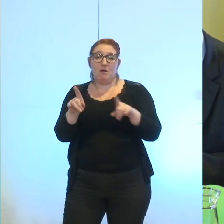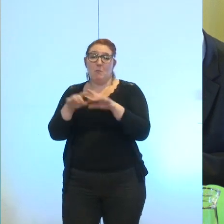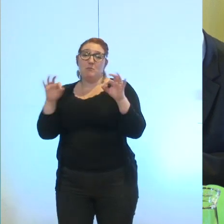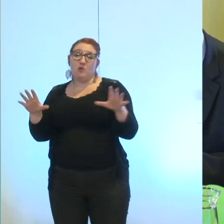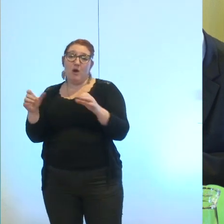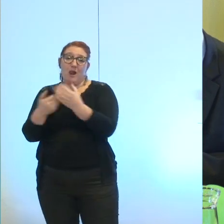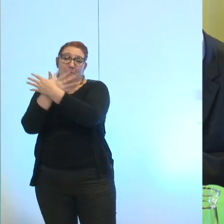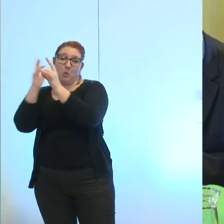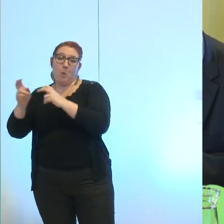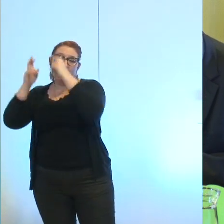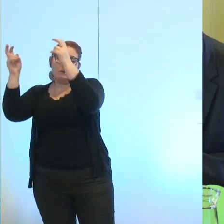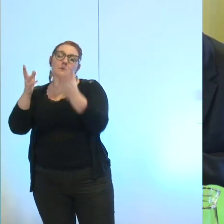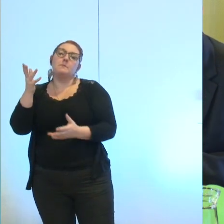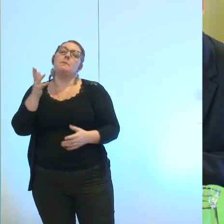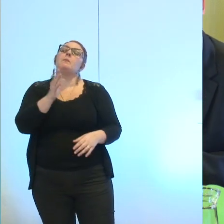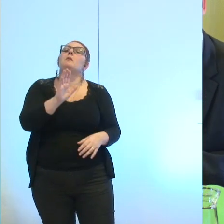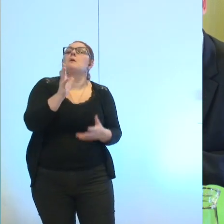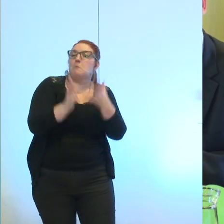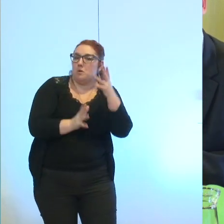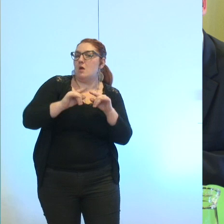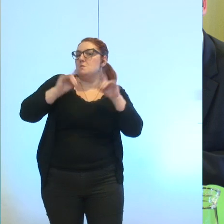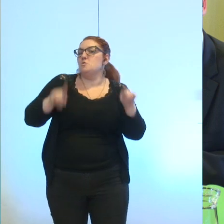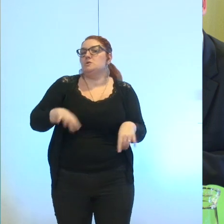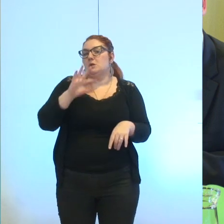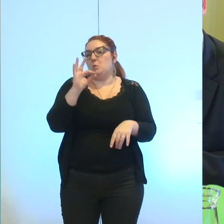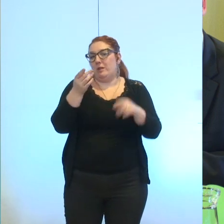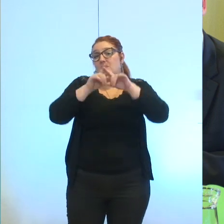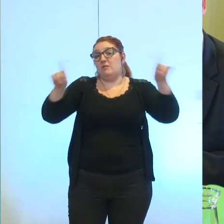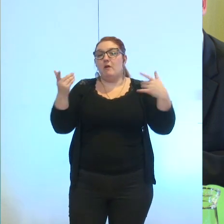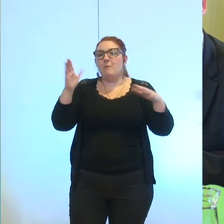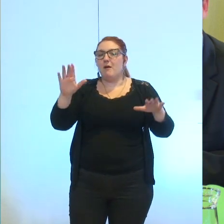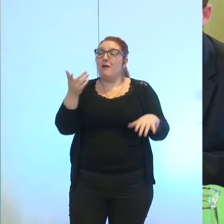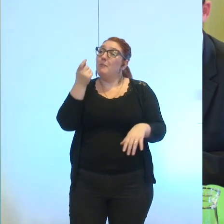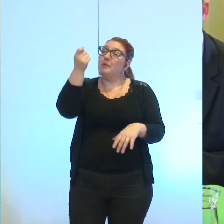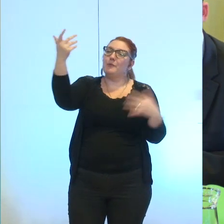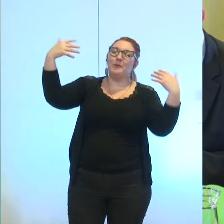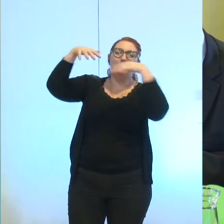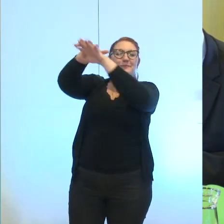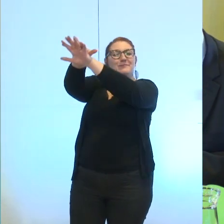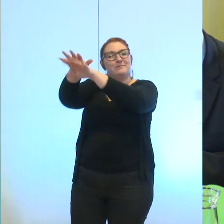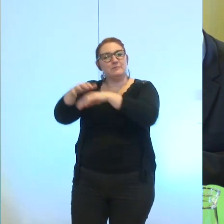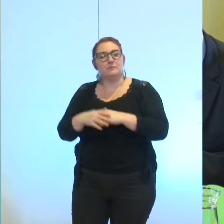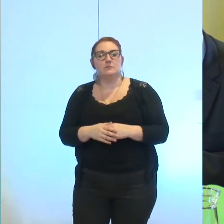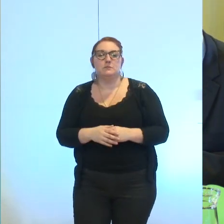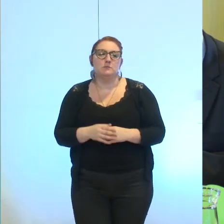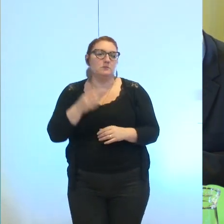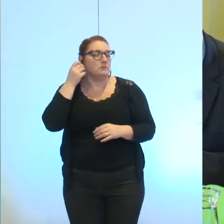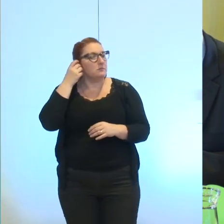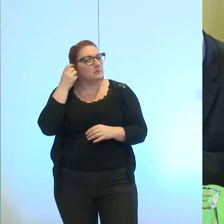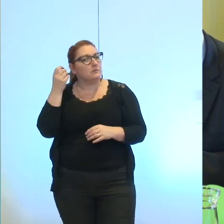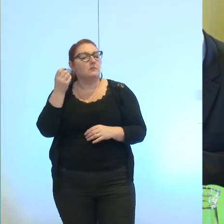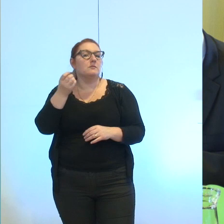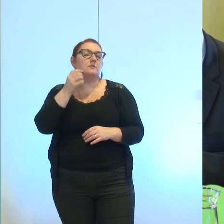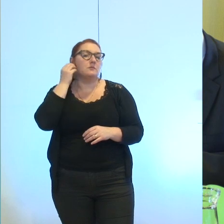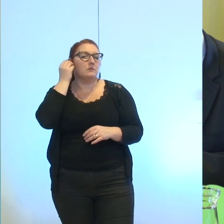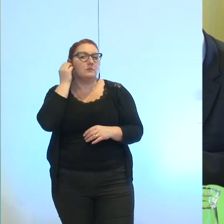on me dirait c'est pas le même budget mais enfin ça va bientôt nous ça va bientôt nous retrouver mê poche les